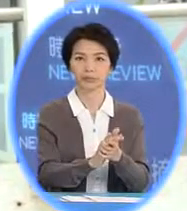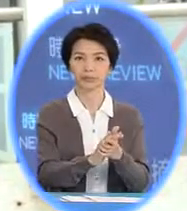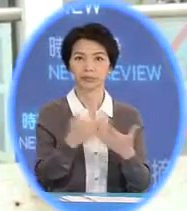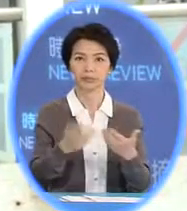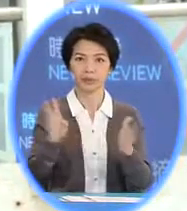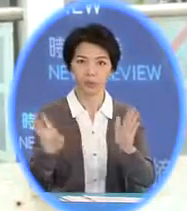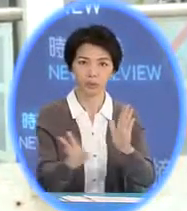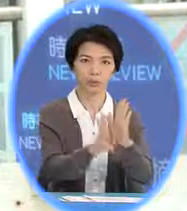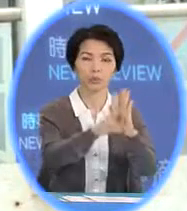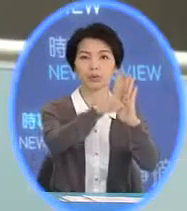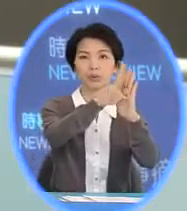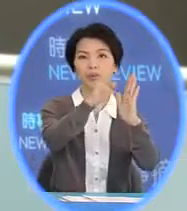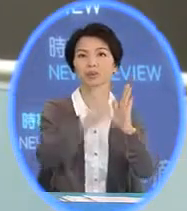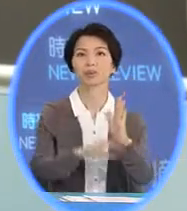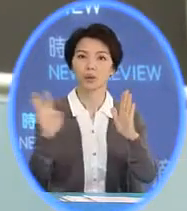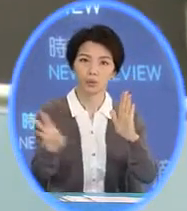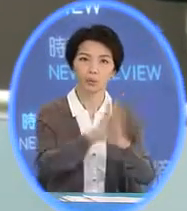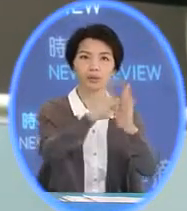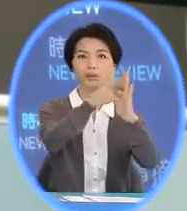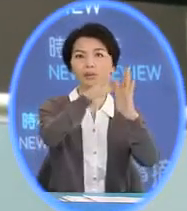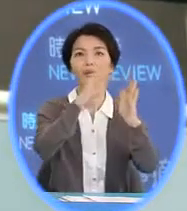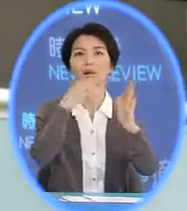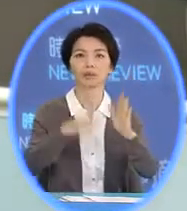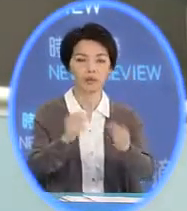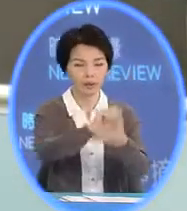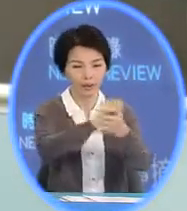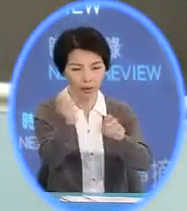大浪一度涌上多个低层单位，居民都忙于清理。